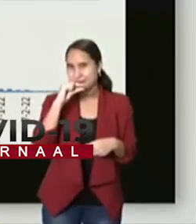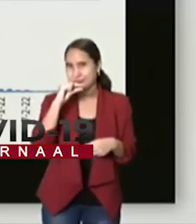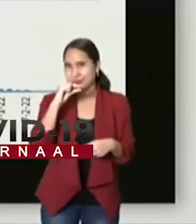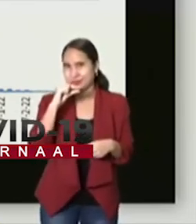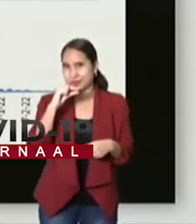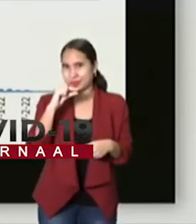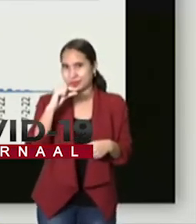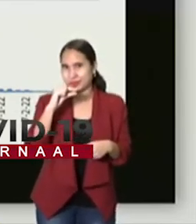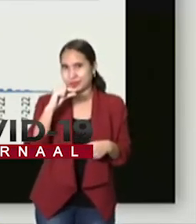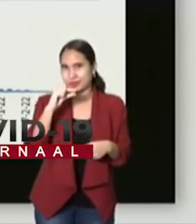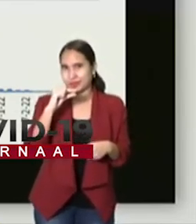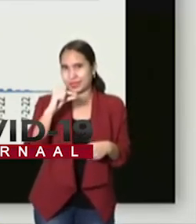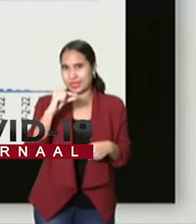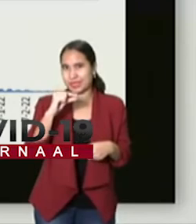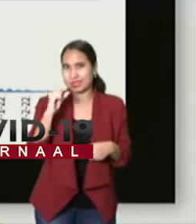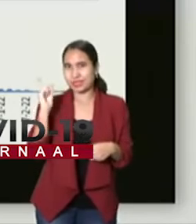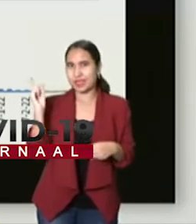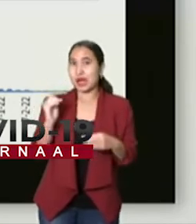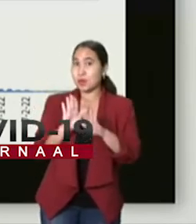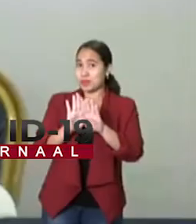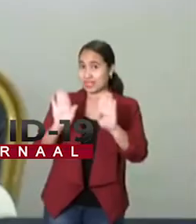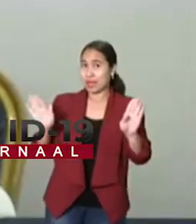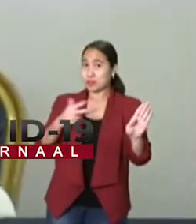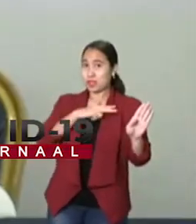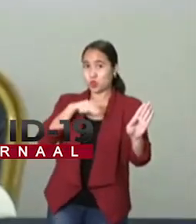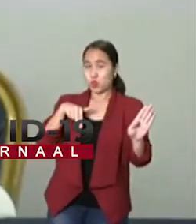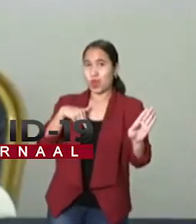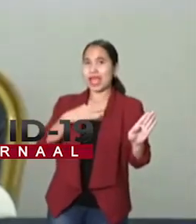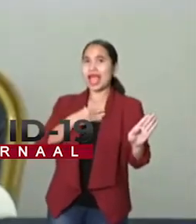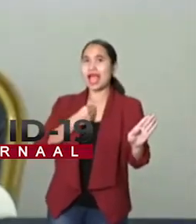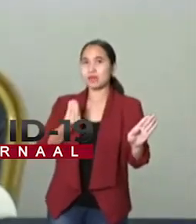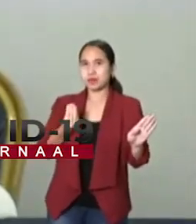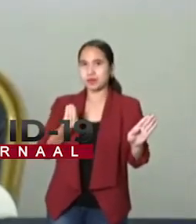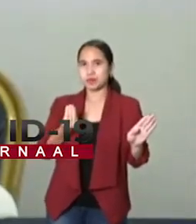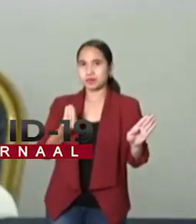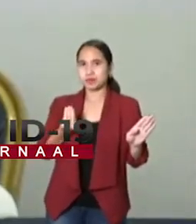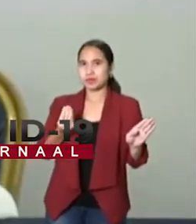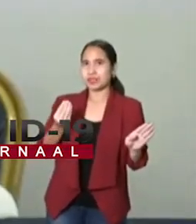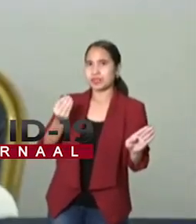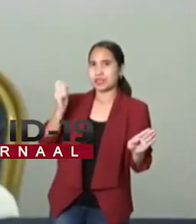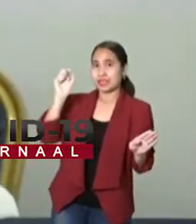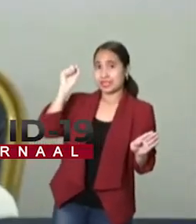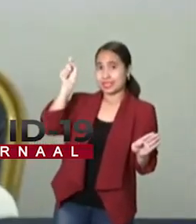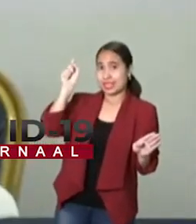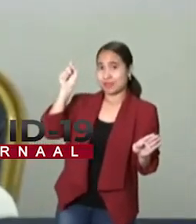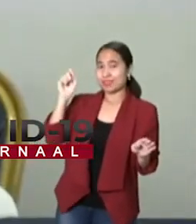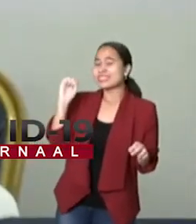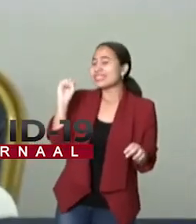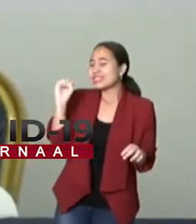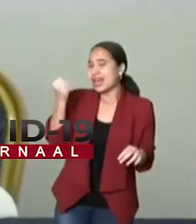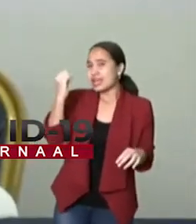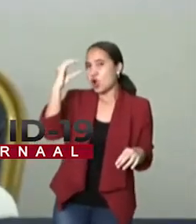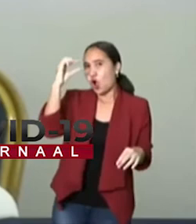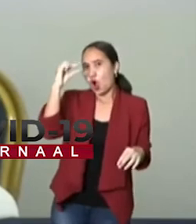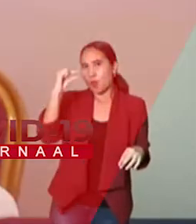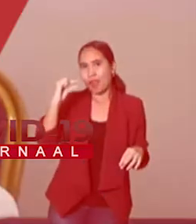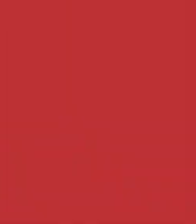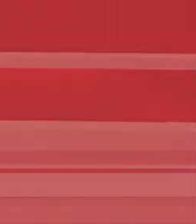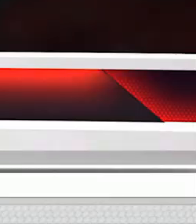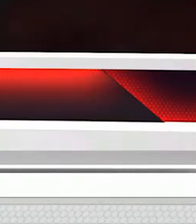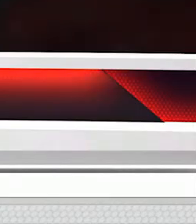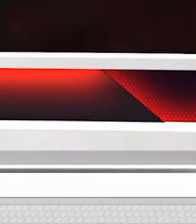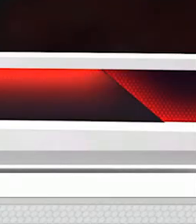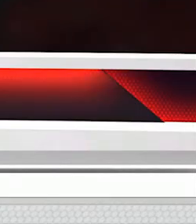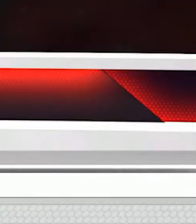kleine beschermlaagje dat we nu hebben, waardoor die cijfers omlaag kunnen gaan en gaan.